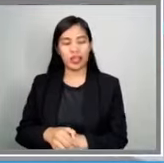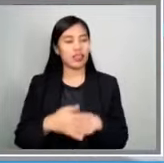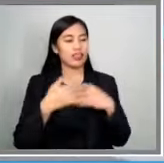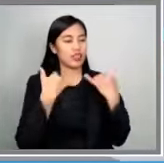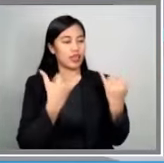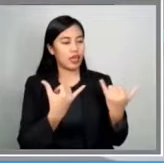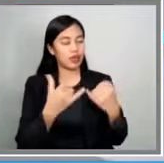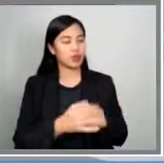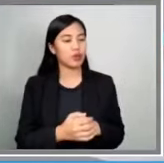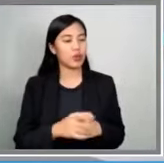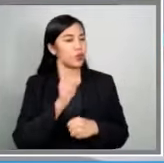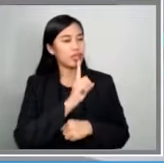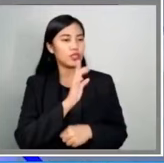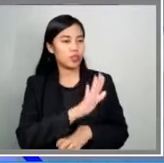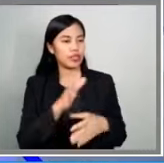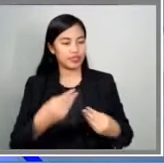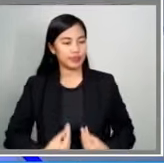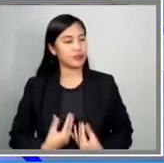para dito?